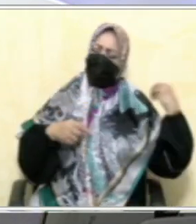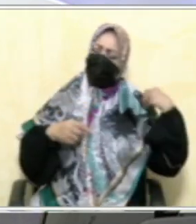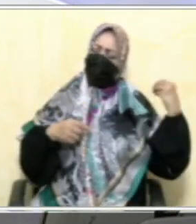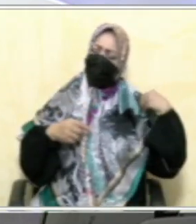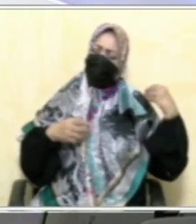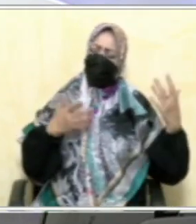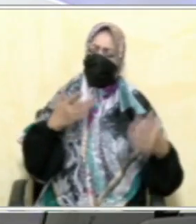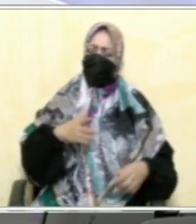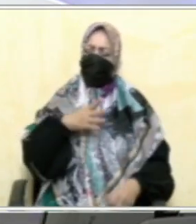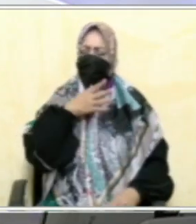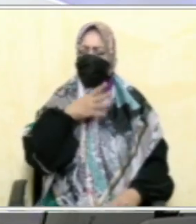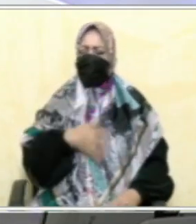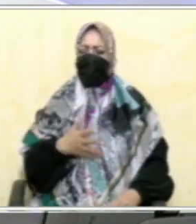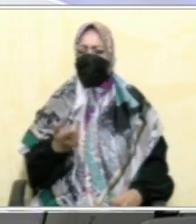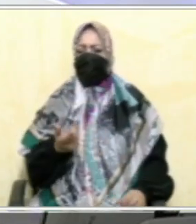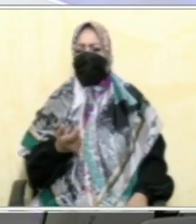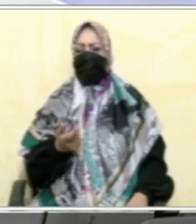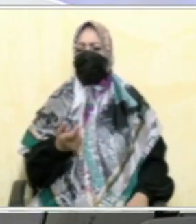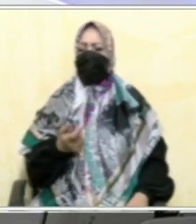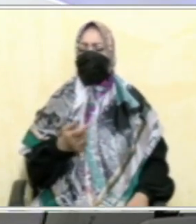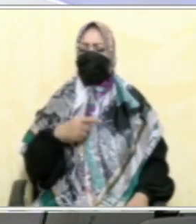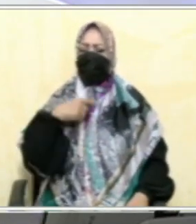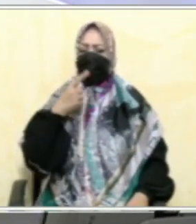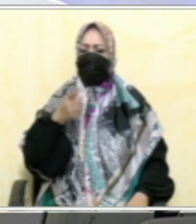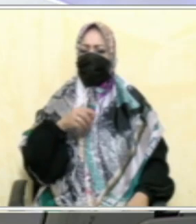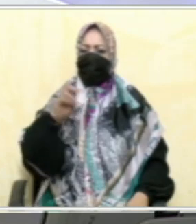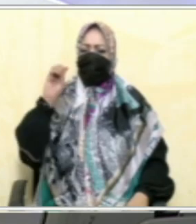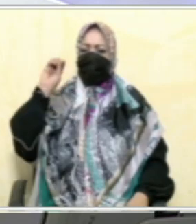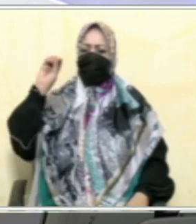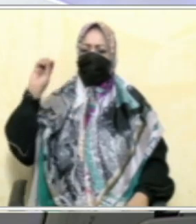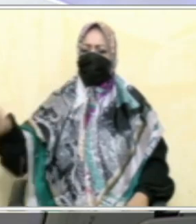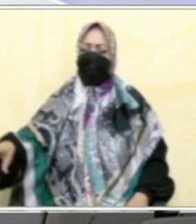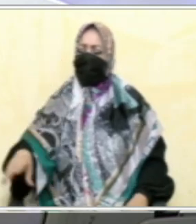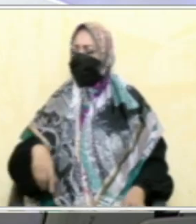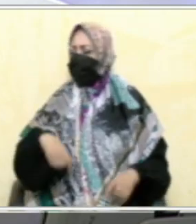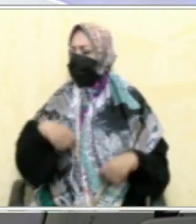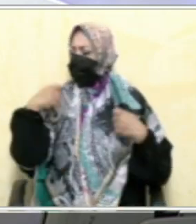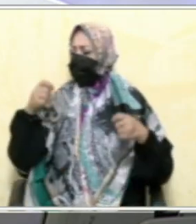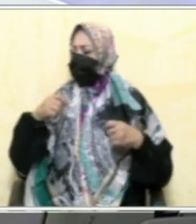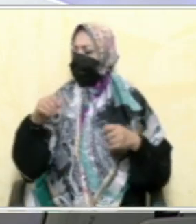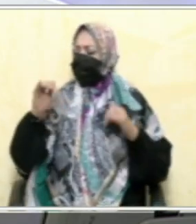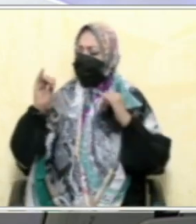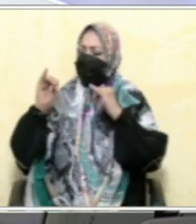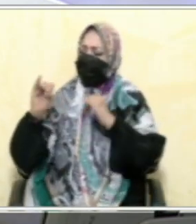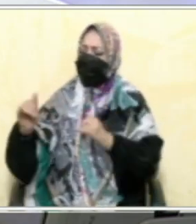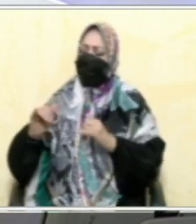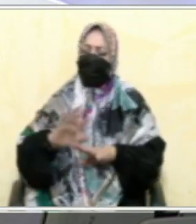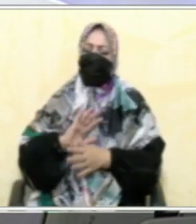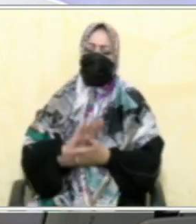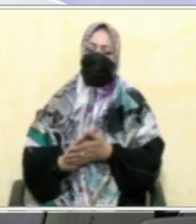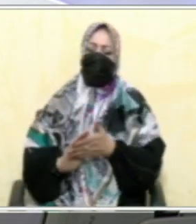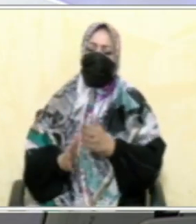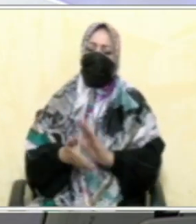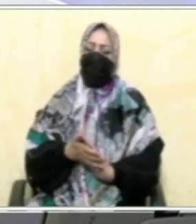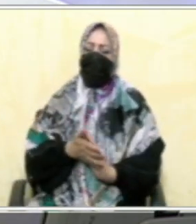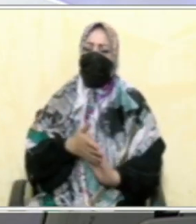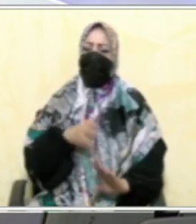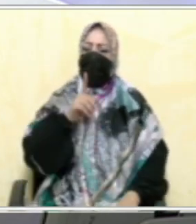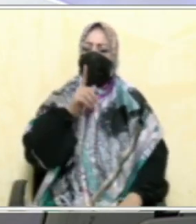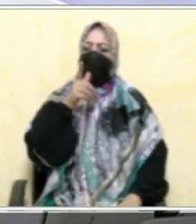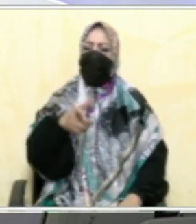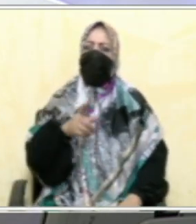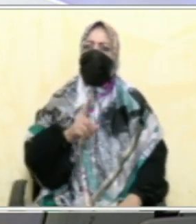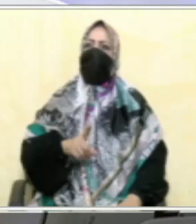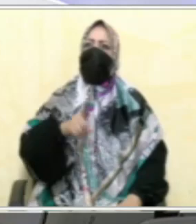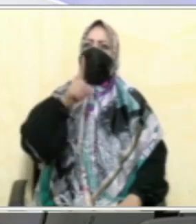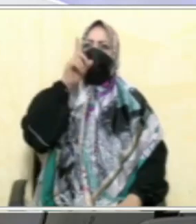ويخليه. هذا والله مما قال الله فيه ولا تبخسوا الناس أشياء. أنت فعلا من حق الإنسان أن